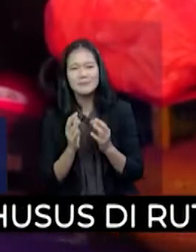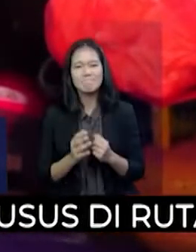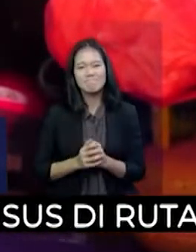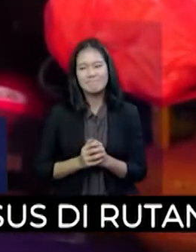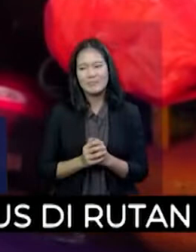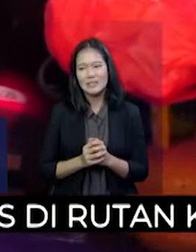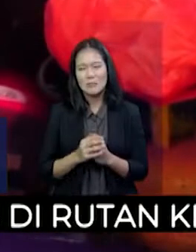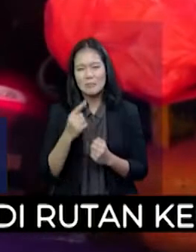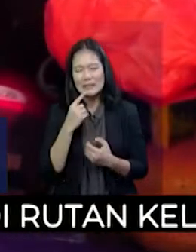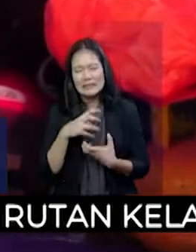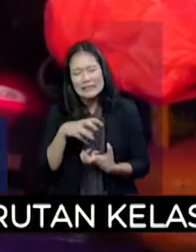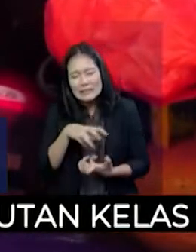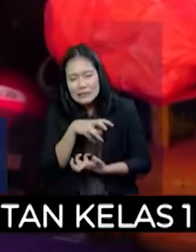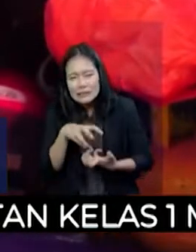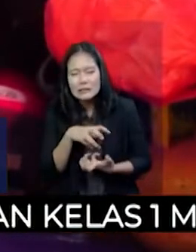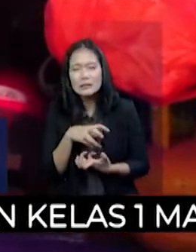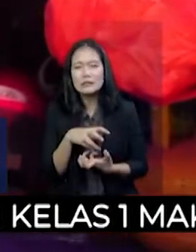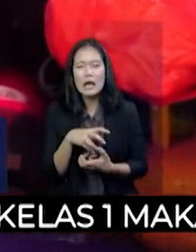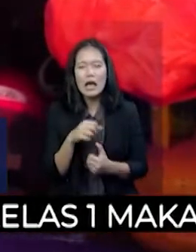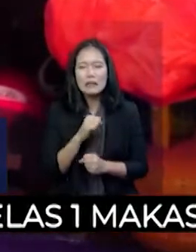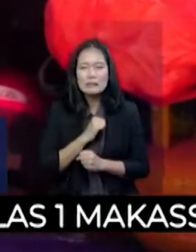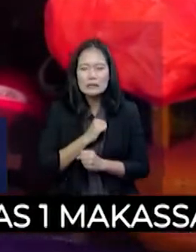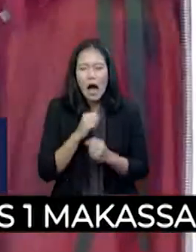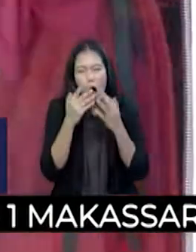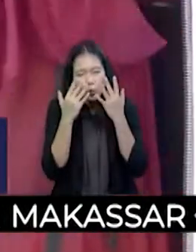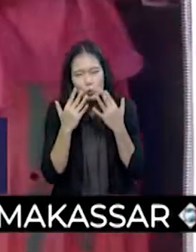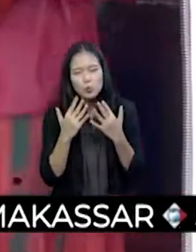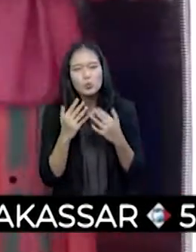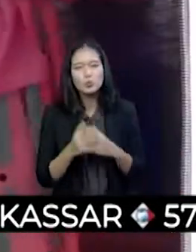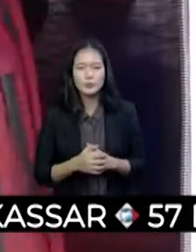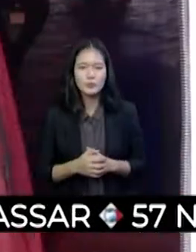Enggak karuan mas, sedih, bercampur haru.